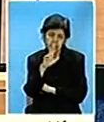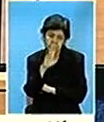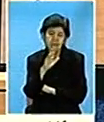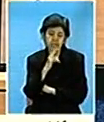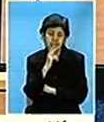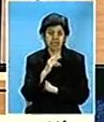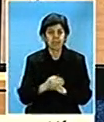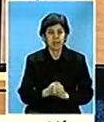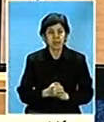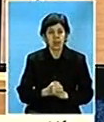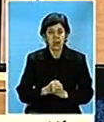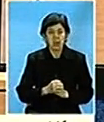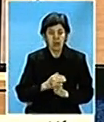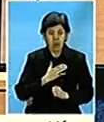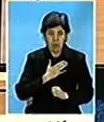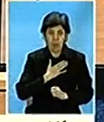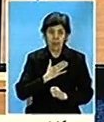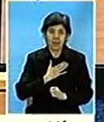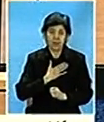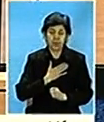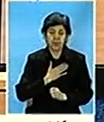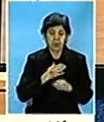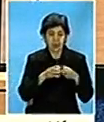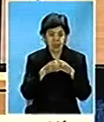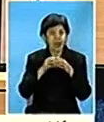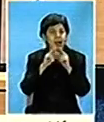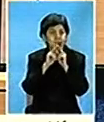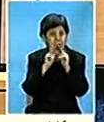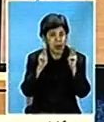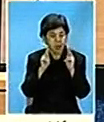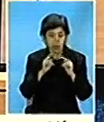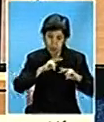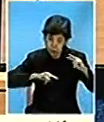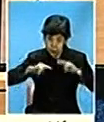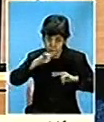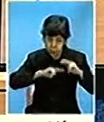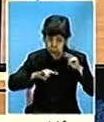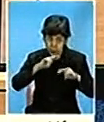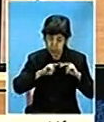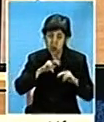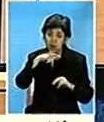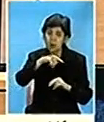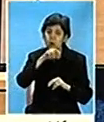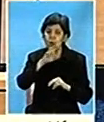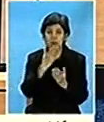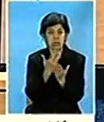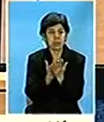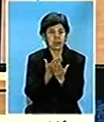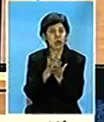อำนวยแต่ก่อนอื่นคงต้องขอขอบคุณคณะกรรมการพิจารณาศึกษาร่างพระราชบัญญัติงบประม